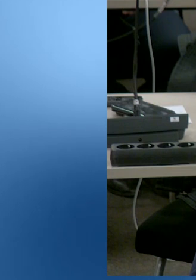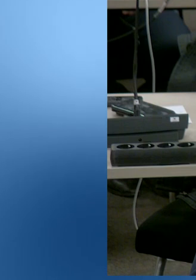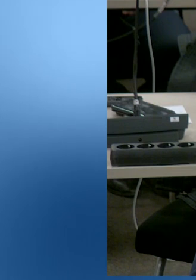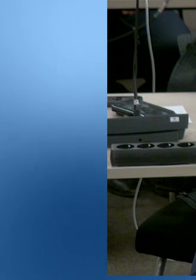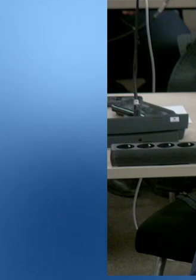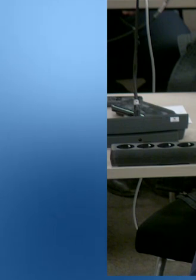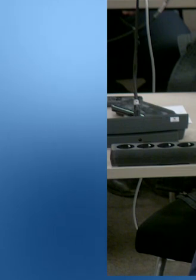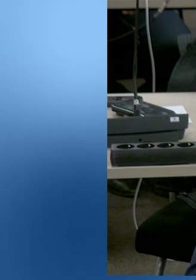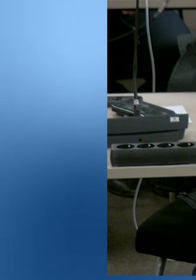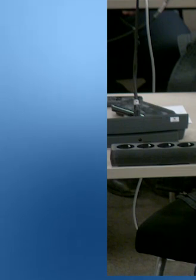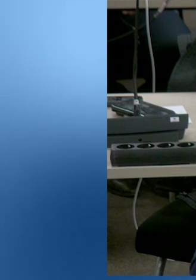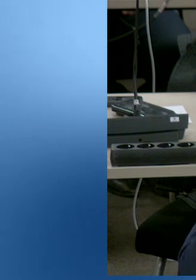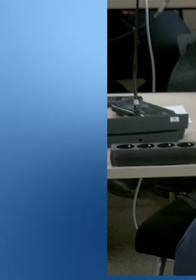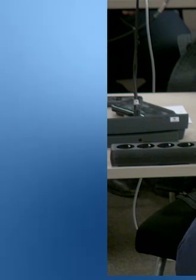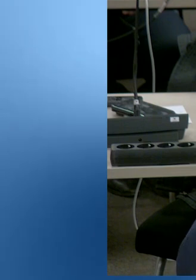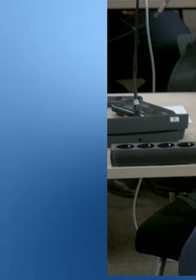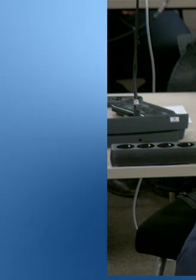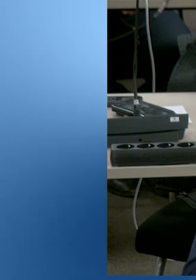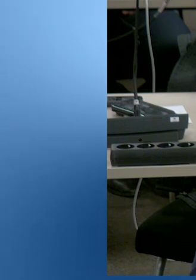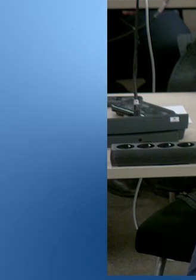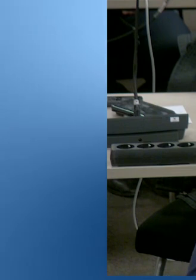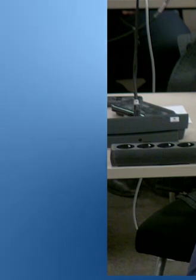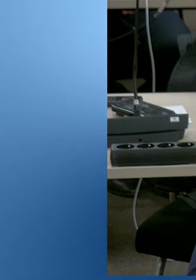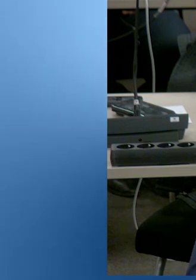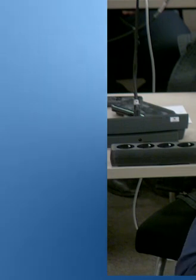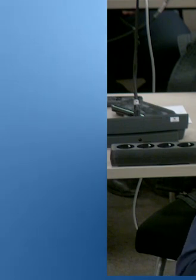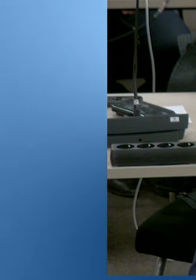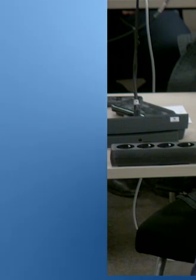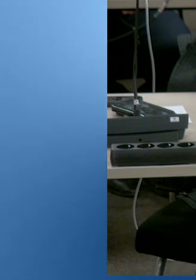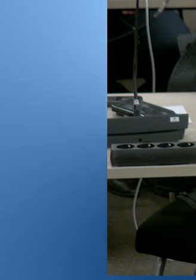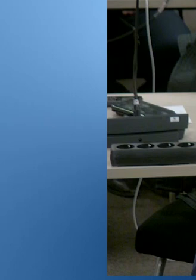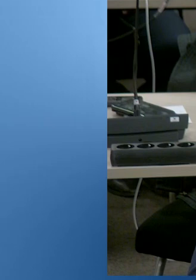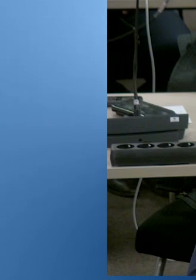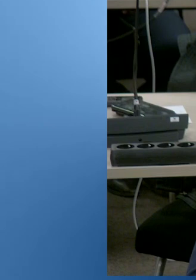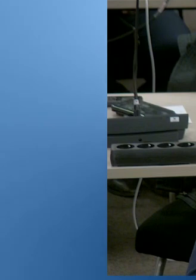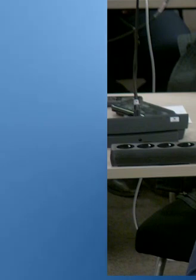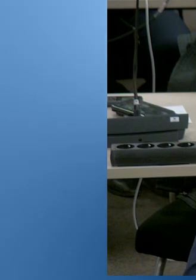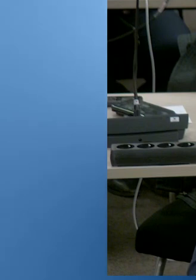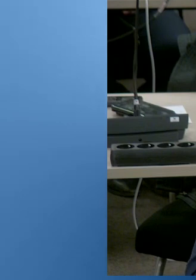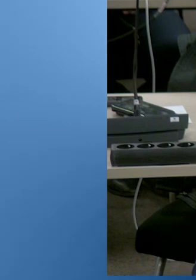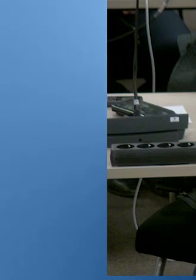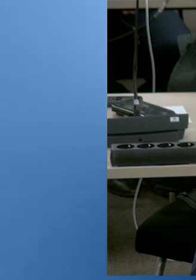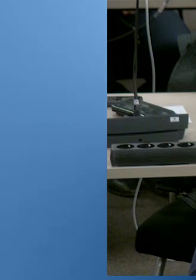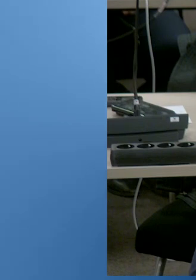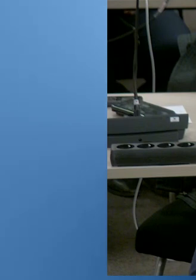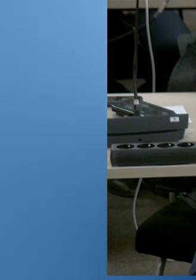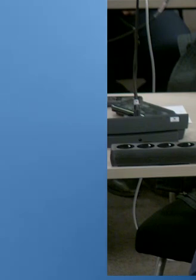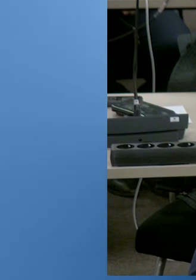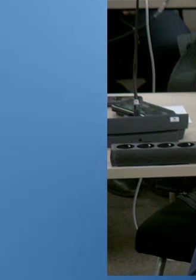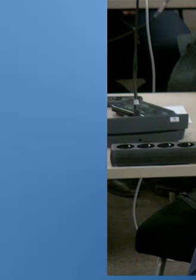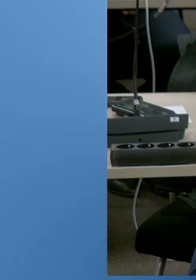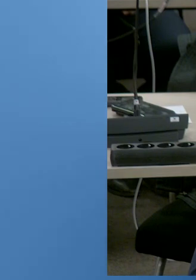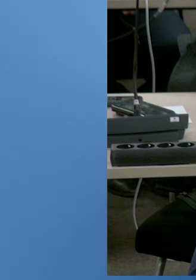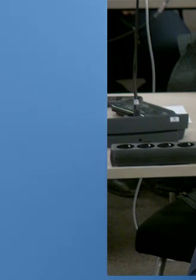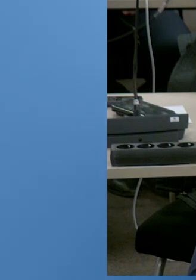sur la question de les questions qu'on peut se poser ici à Grenoble comment est-ce qu'on fait pour que le territoire prenne en compte et Devi un véritable